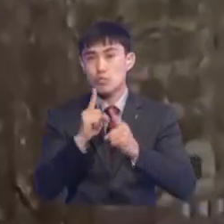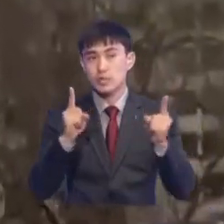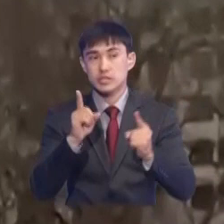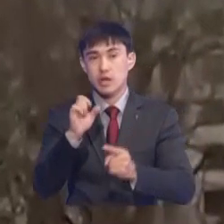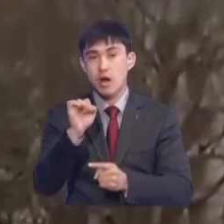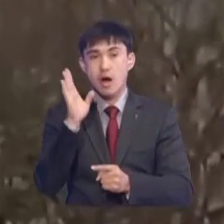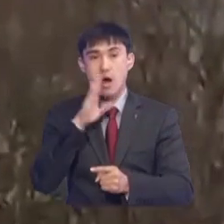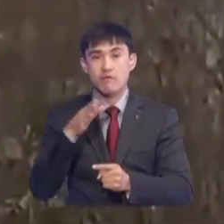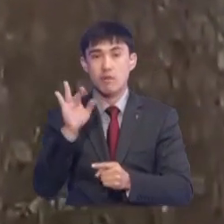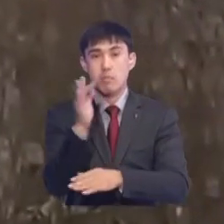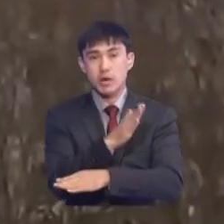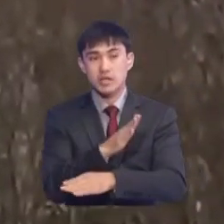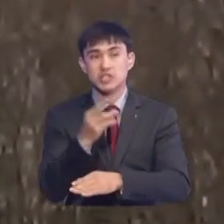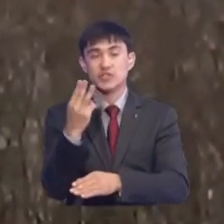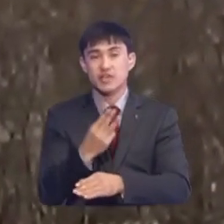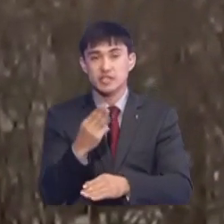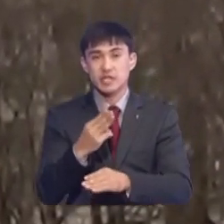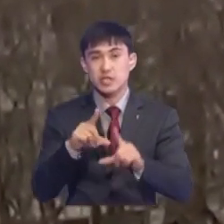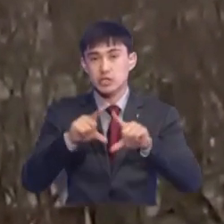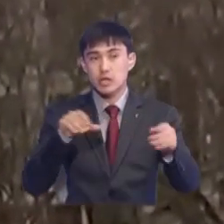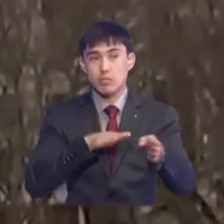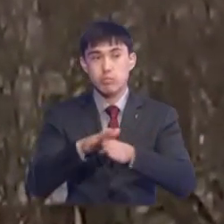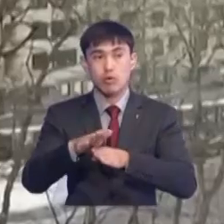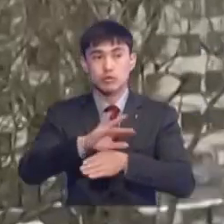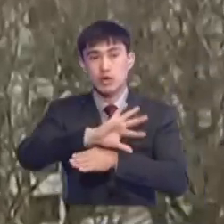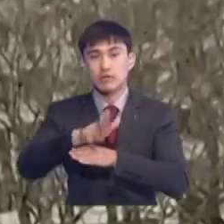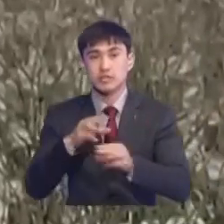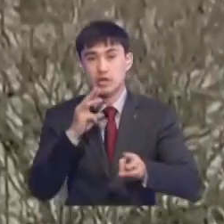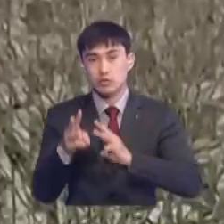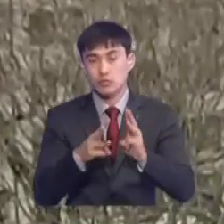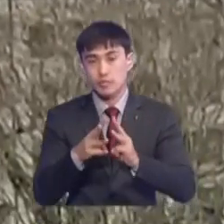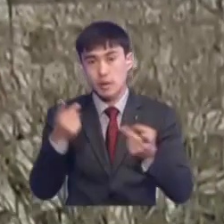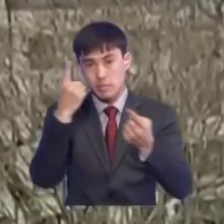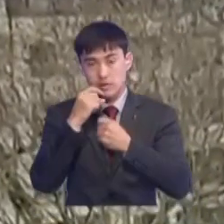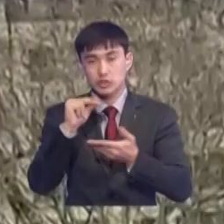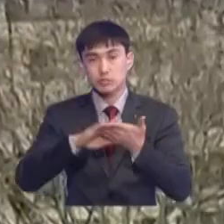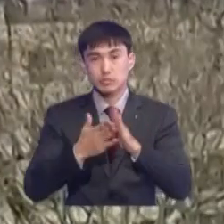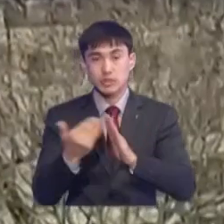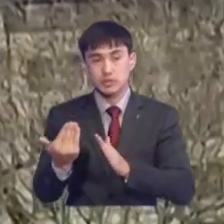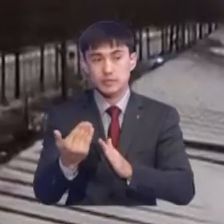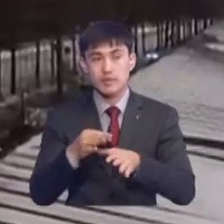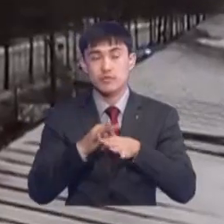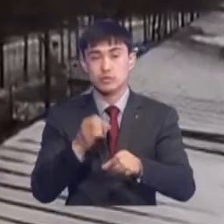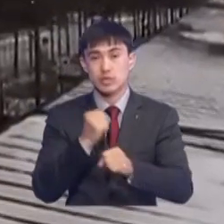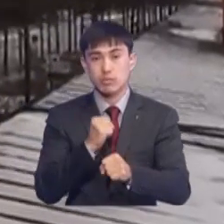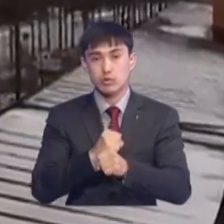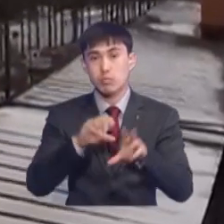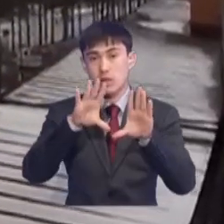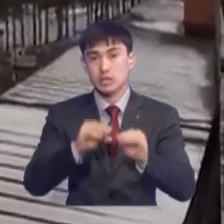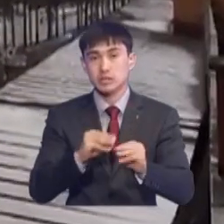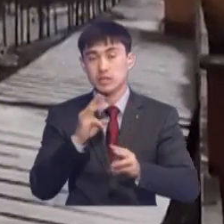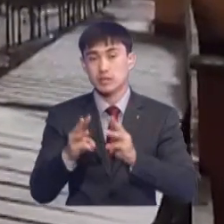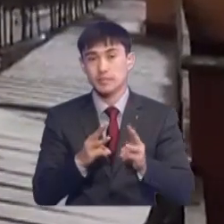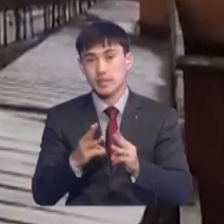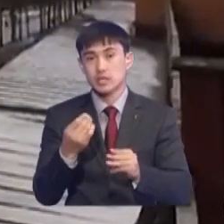аквапарке в Швеции сообщается что здание полностью охвачено огнём объявлен режим ЧП сейчас ведётся работа по локализации